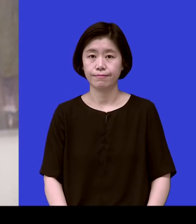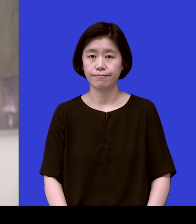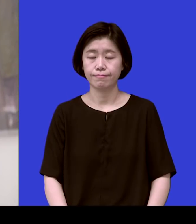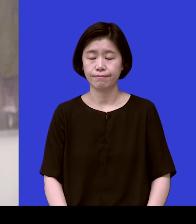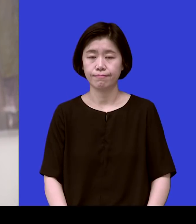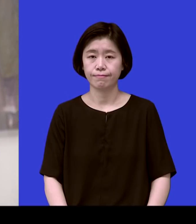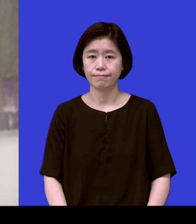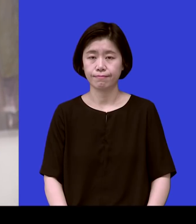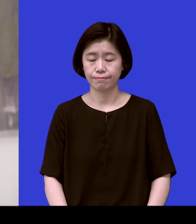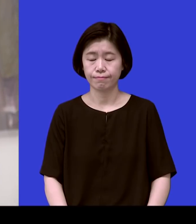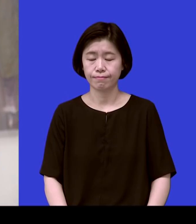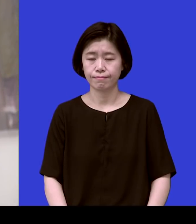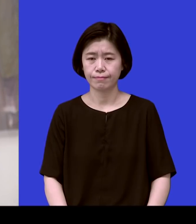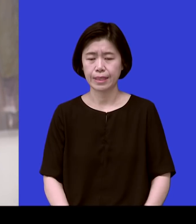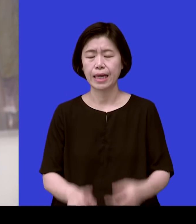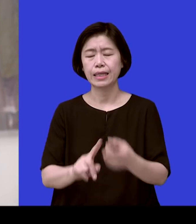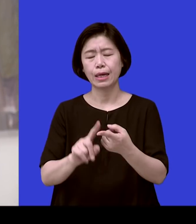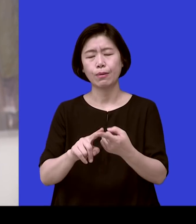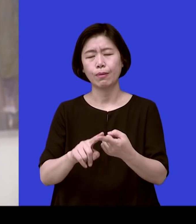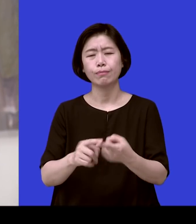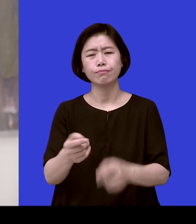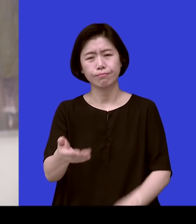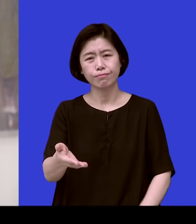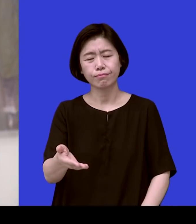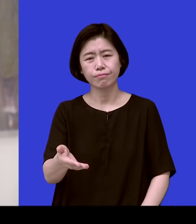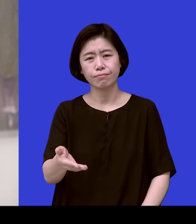그래도 편안하게 갔을 거라 생각해요.